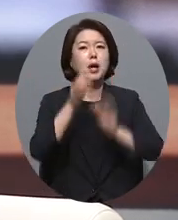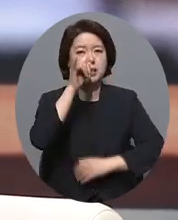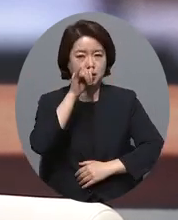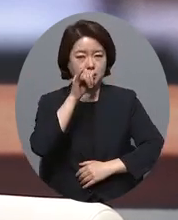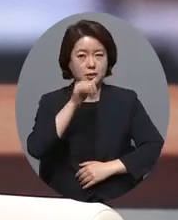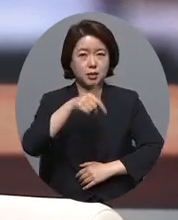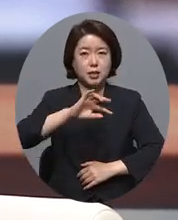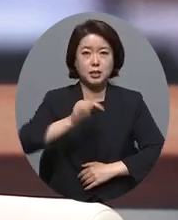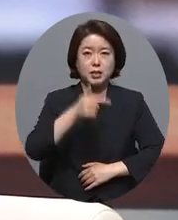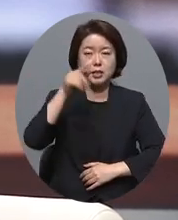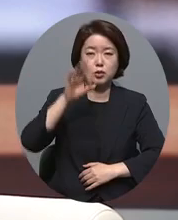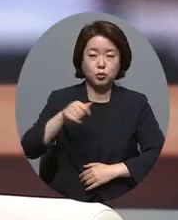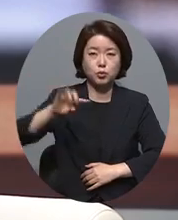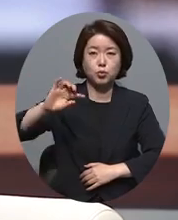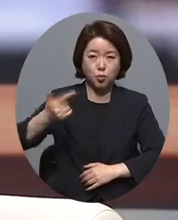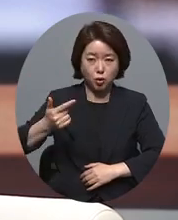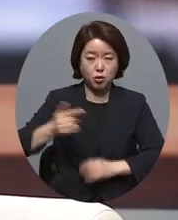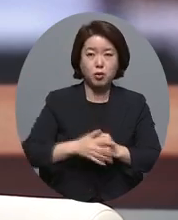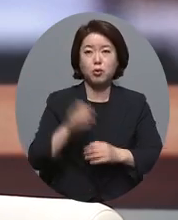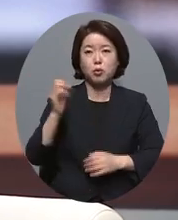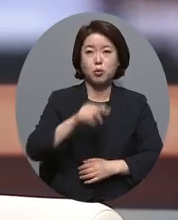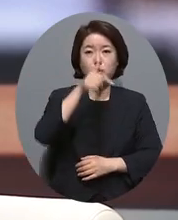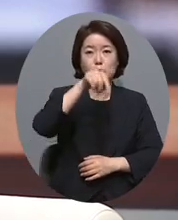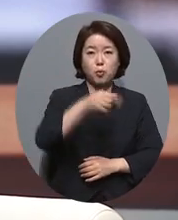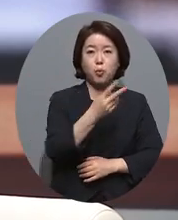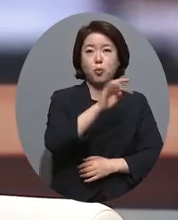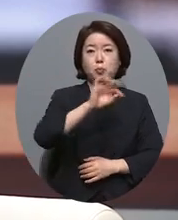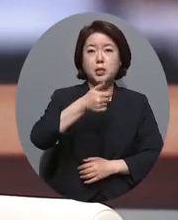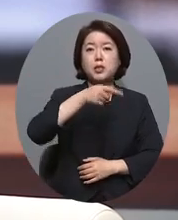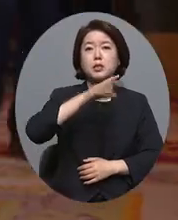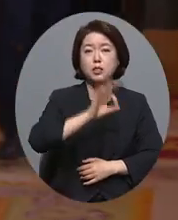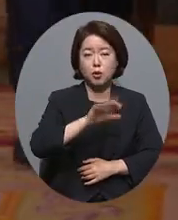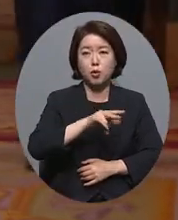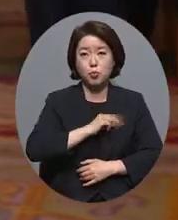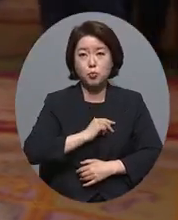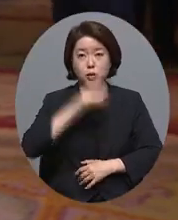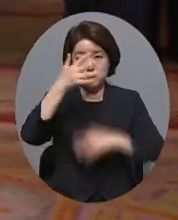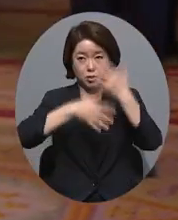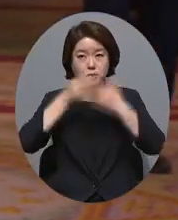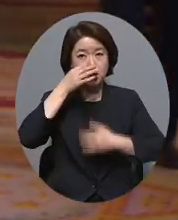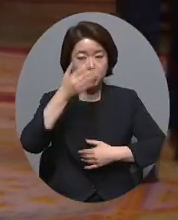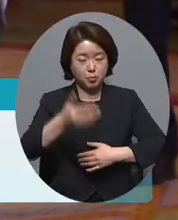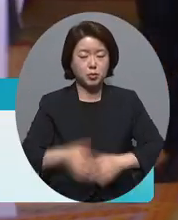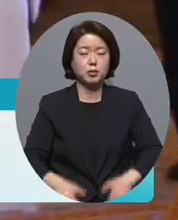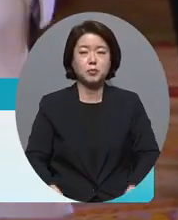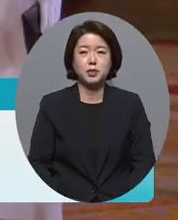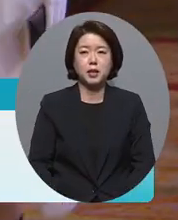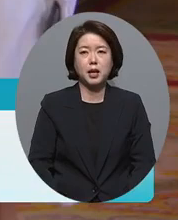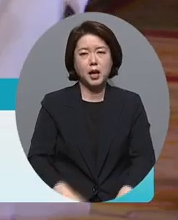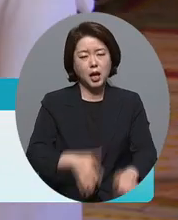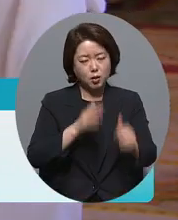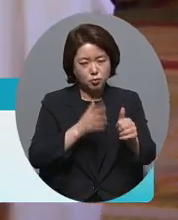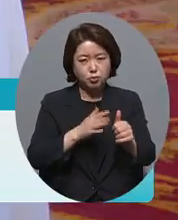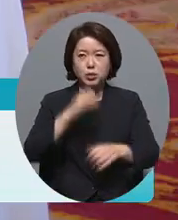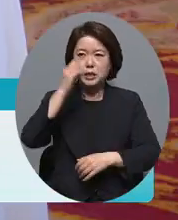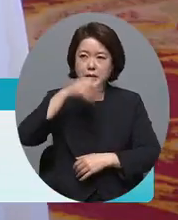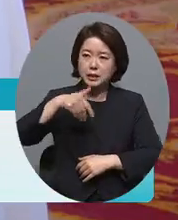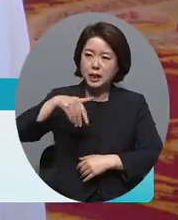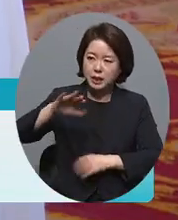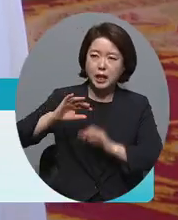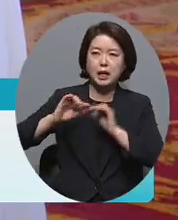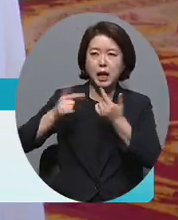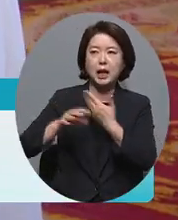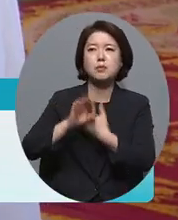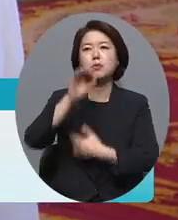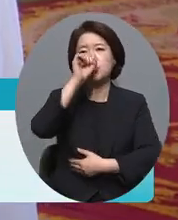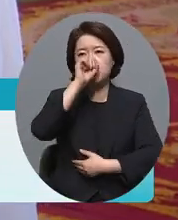교수의 목소리 그리고 고민정 의원의 목소리 들어보겠습니다 부디 그냥 가는 건 아니셨으면 좋겠습니다